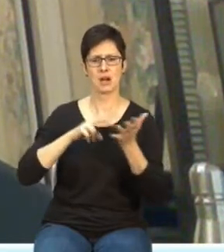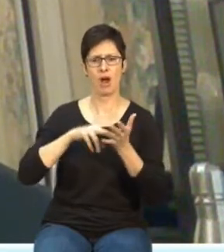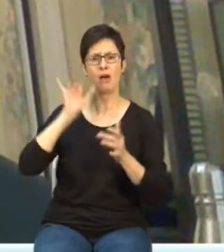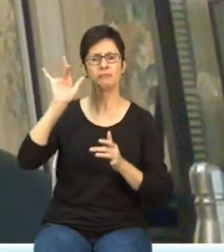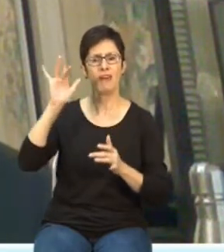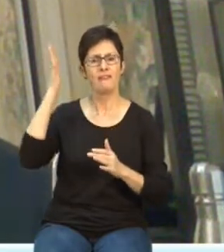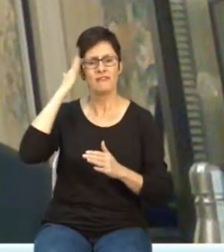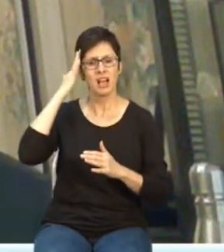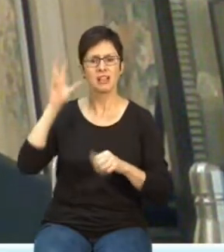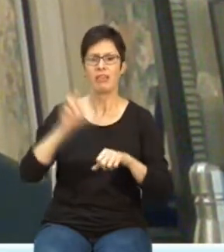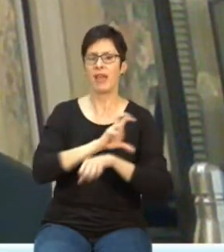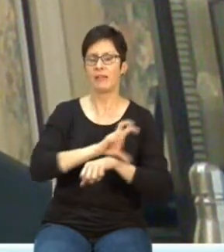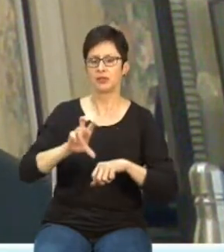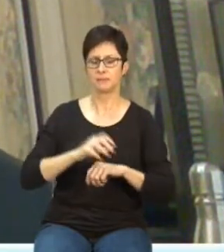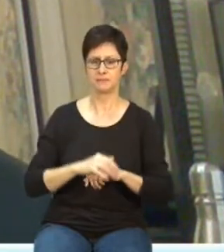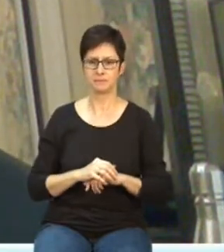Technicznej